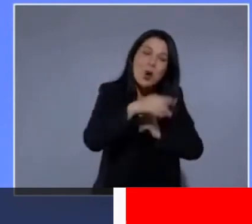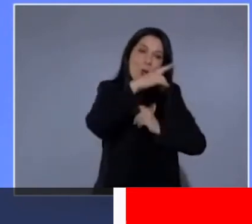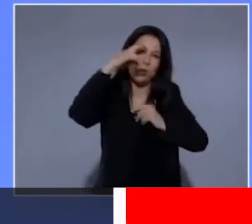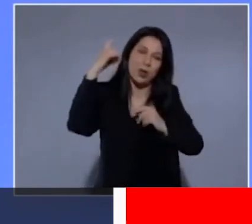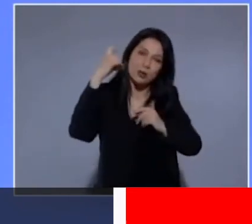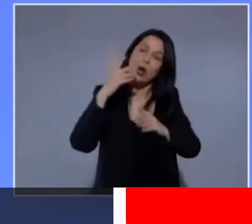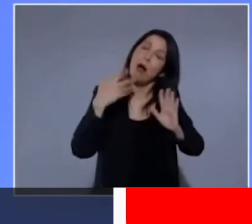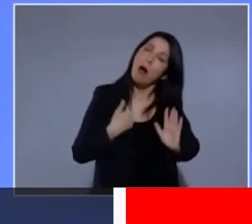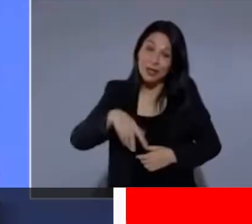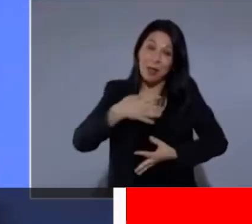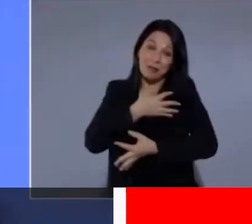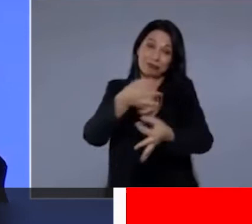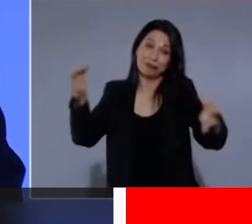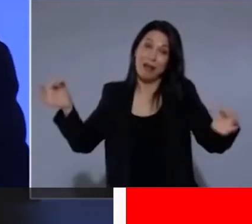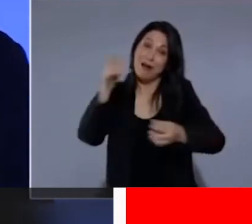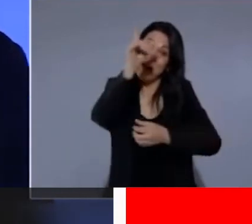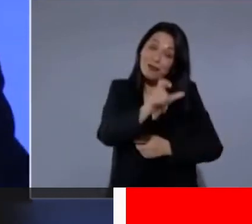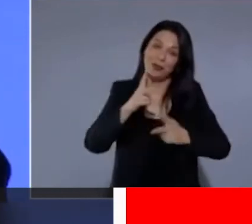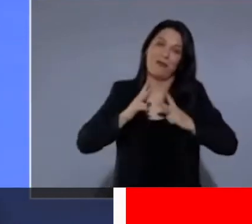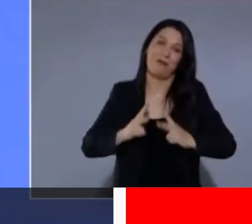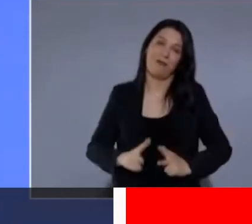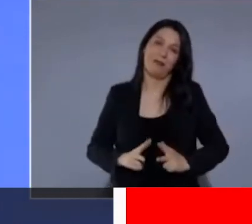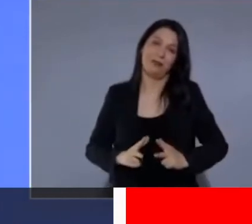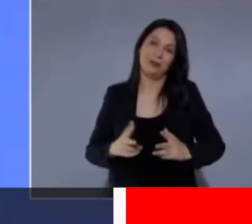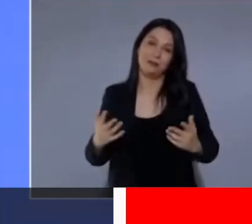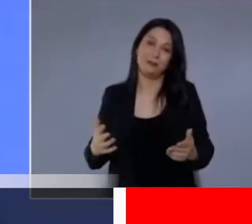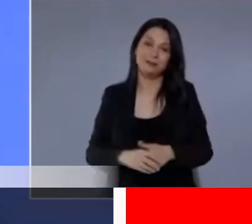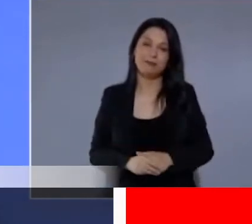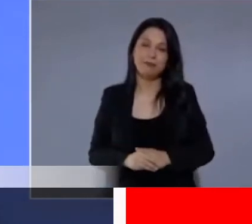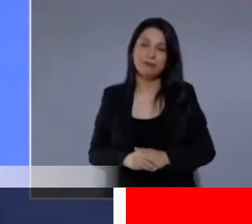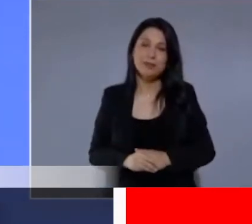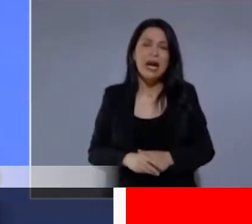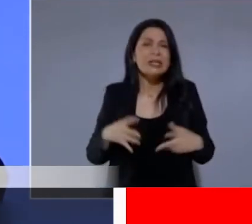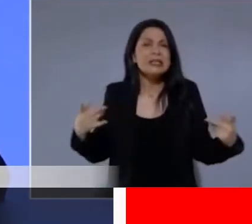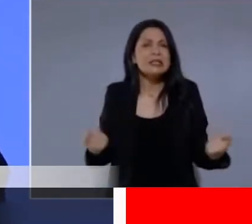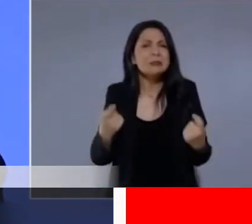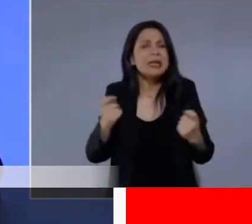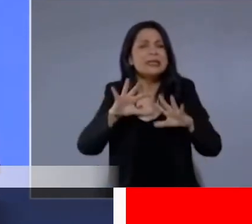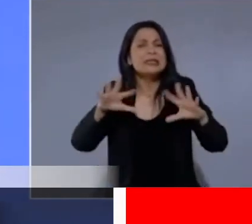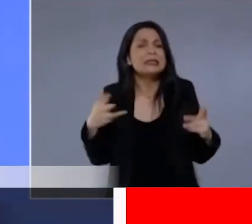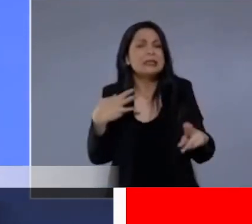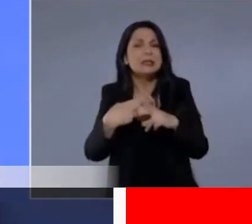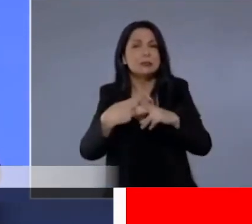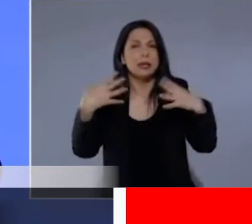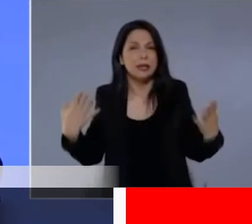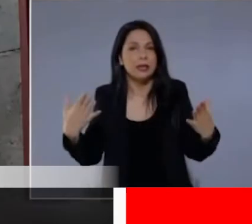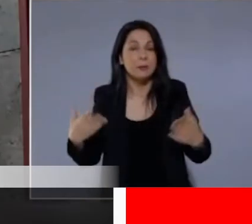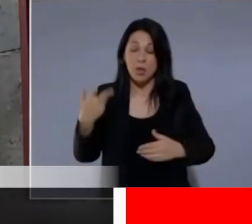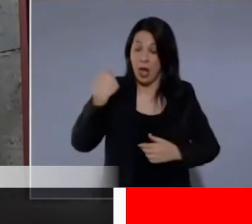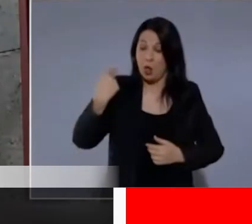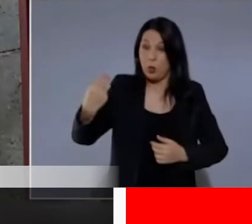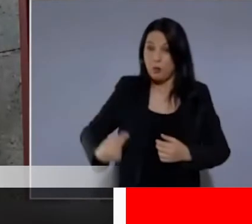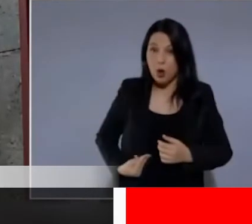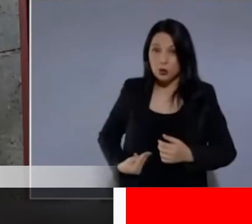από το Υπουργείο Υποδομών. Τι σημαίνει στη πράξη ΣΔΙΤ? Σημαίνει ότι ενώνουμε ως δημόσιο τις δυνάμεις μας με τον